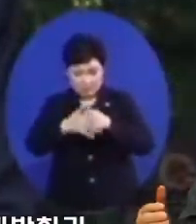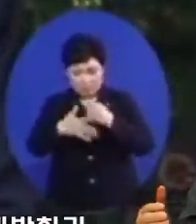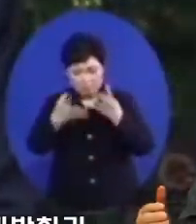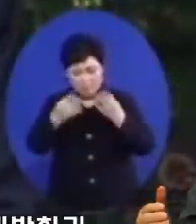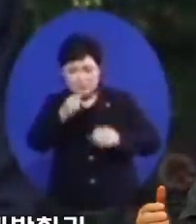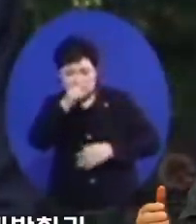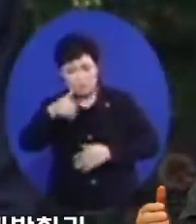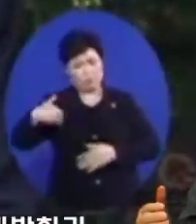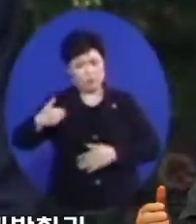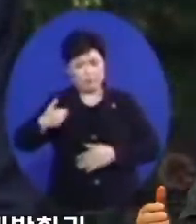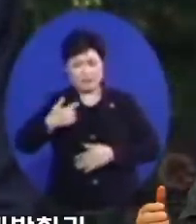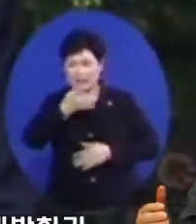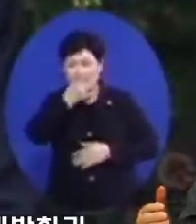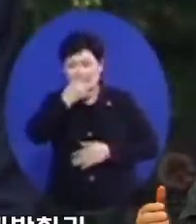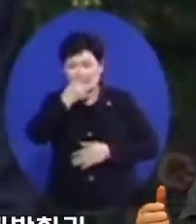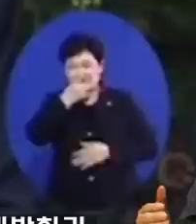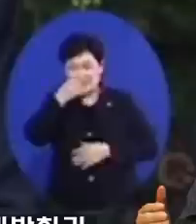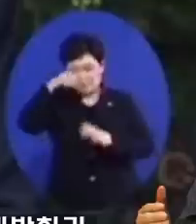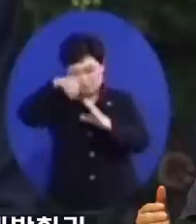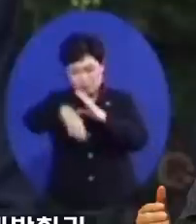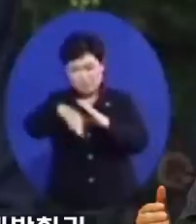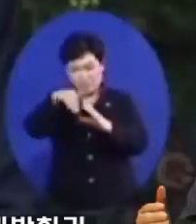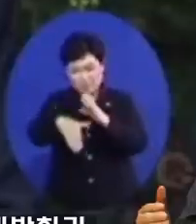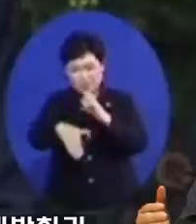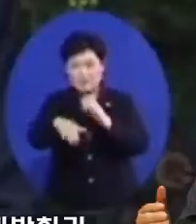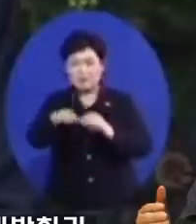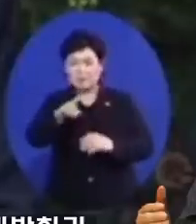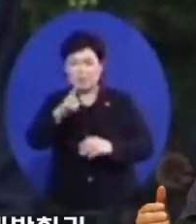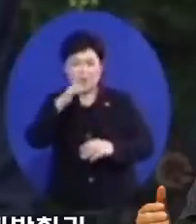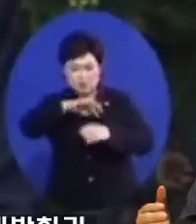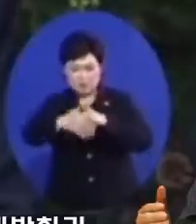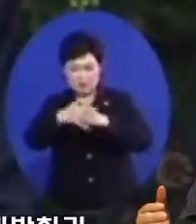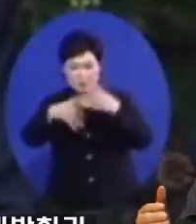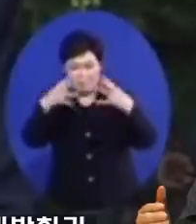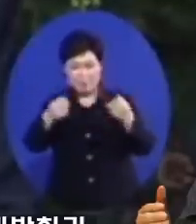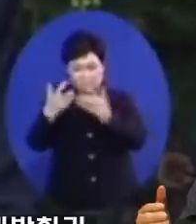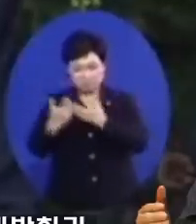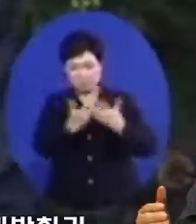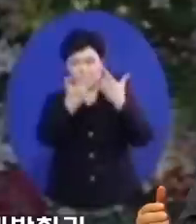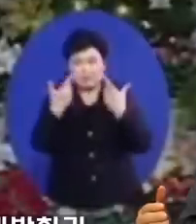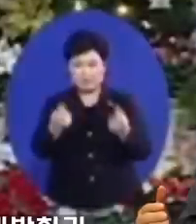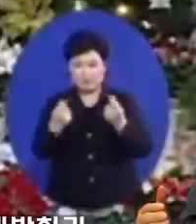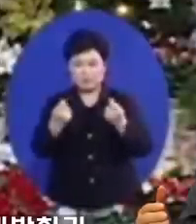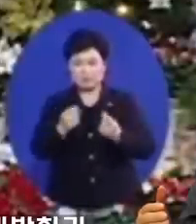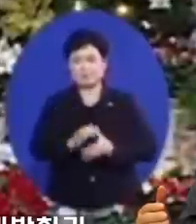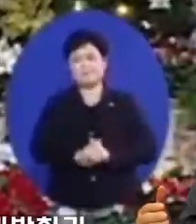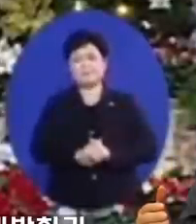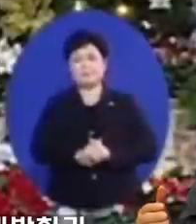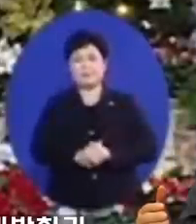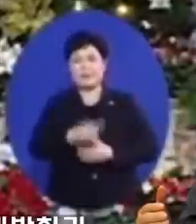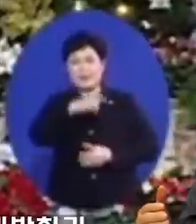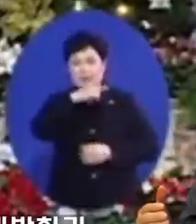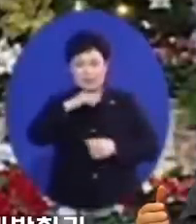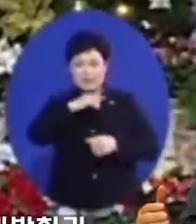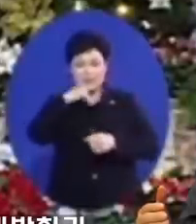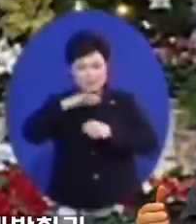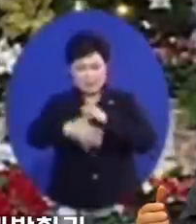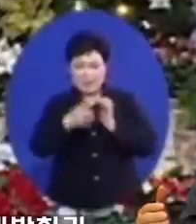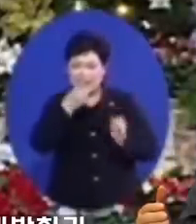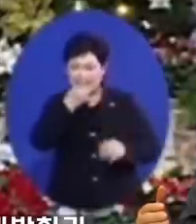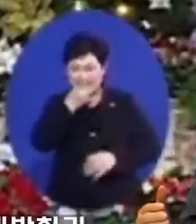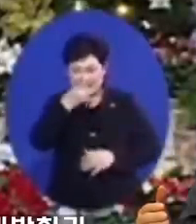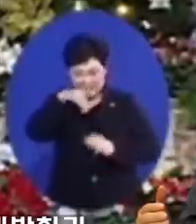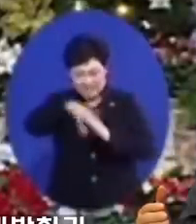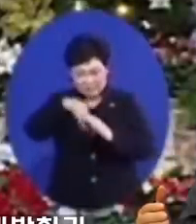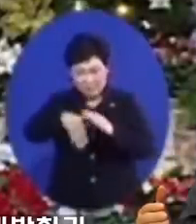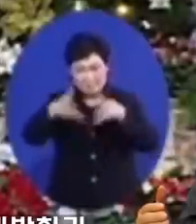없습니다. 그 씨를 뿌리면 사과나무가 나고 그 사과나무에 사과가 얼마나 많이 열리지 않겠습니까? 사과씨 하나를 심으면 수십 개의